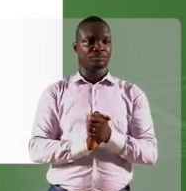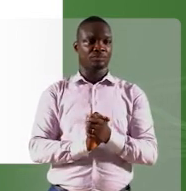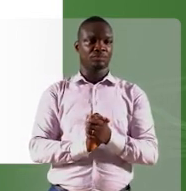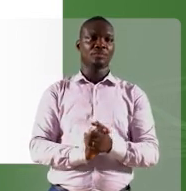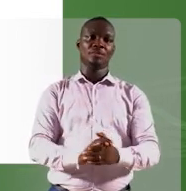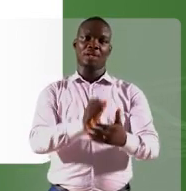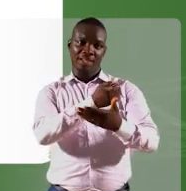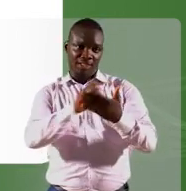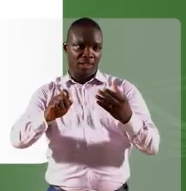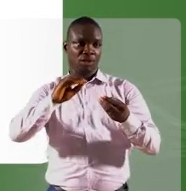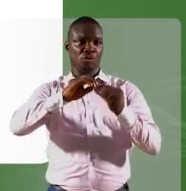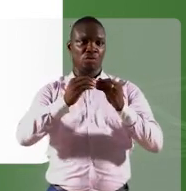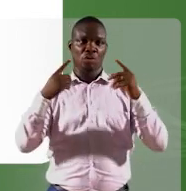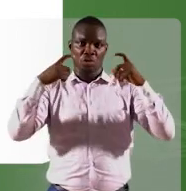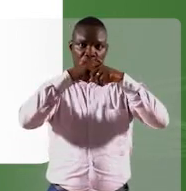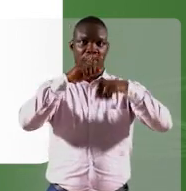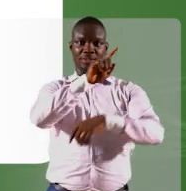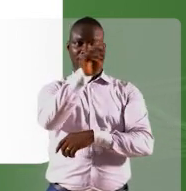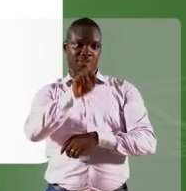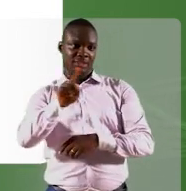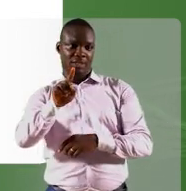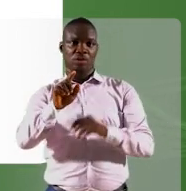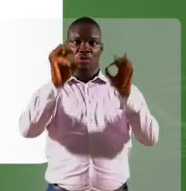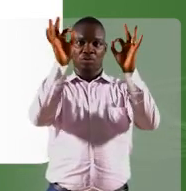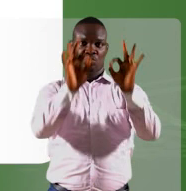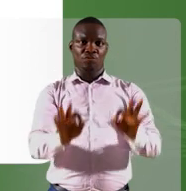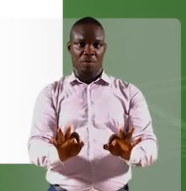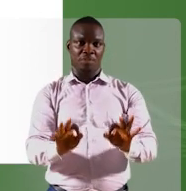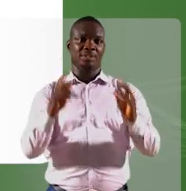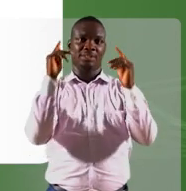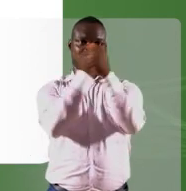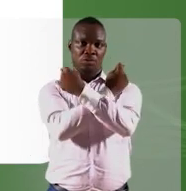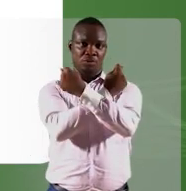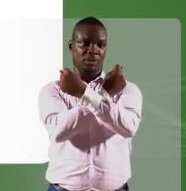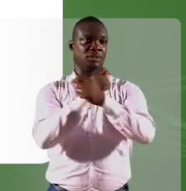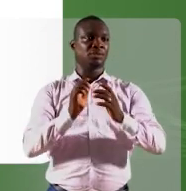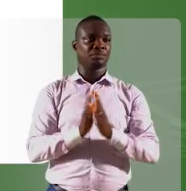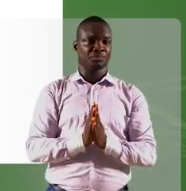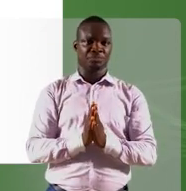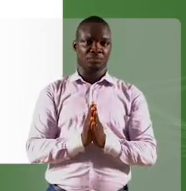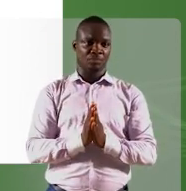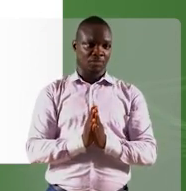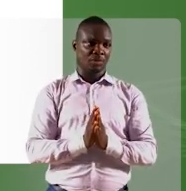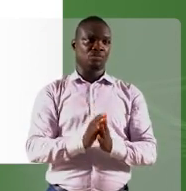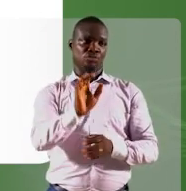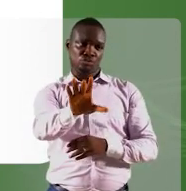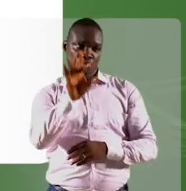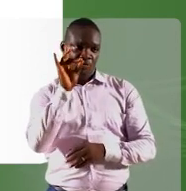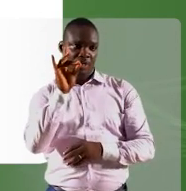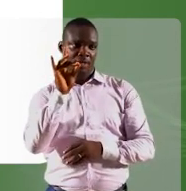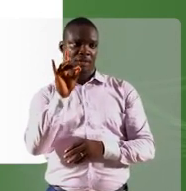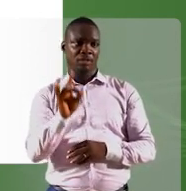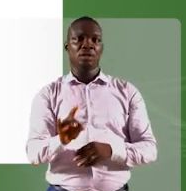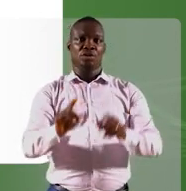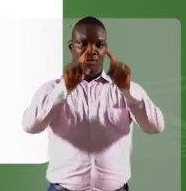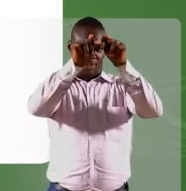Écris le nombre complexe z sous forme trigonométrique. déduisant